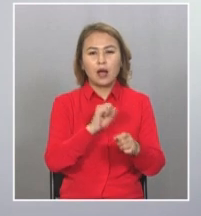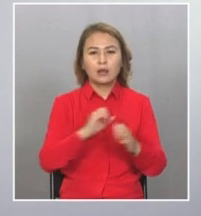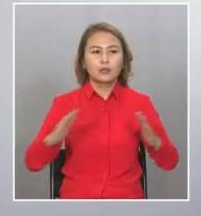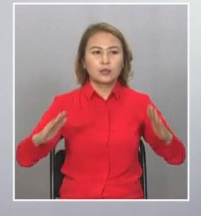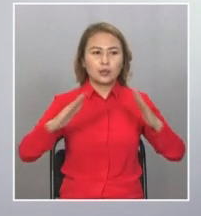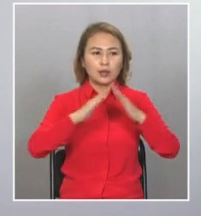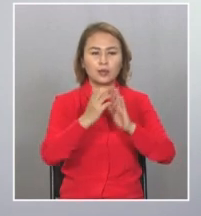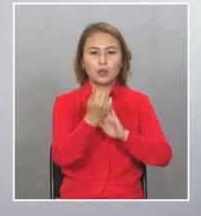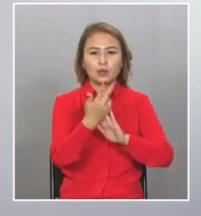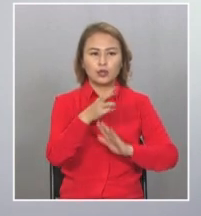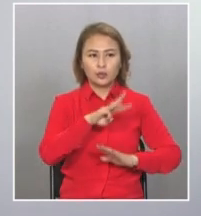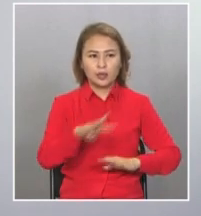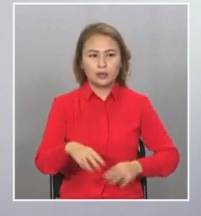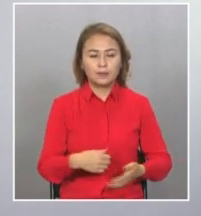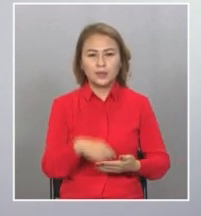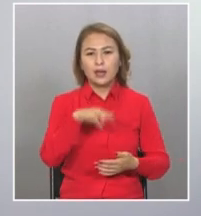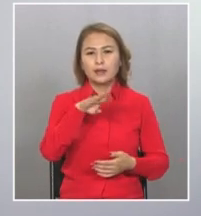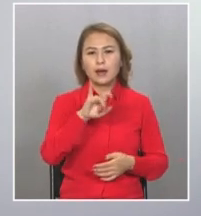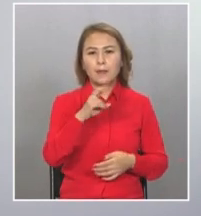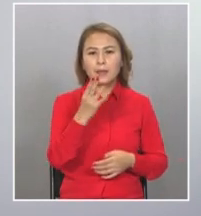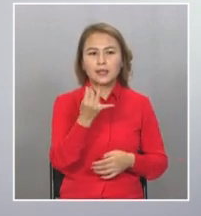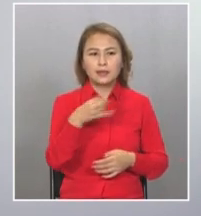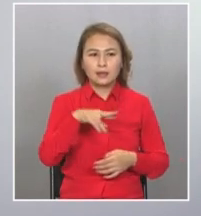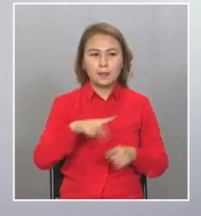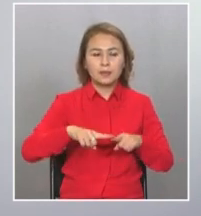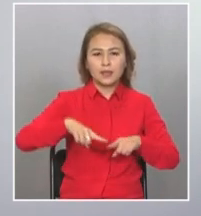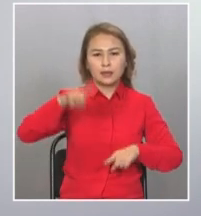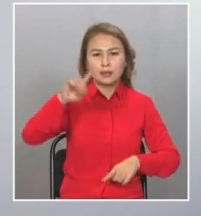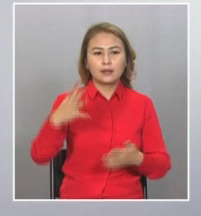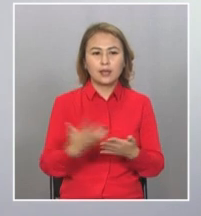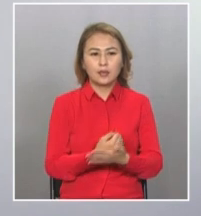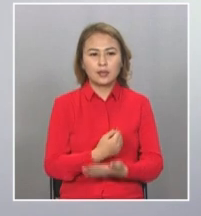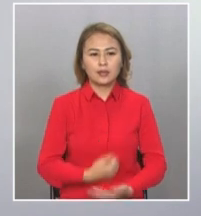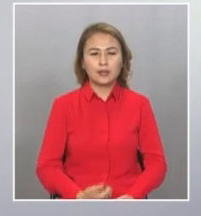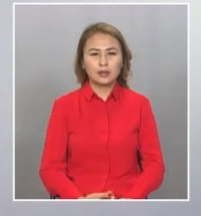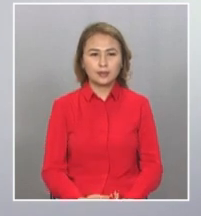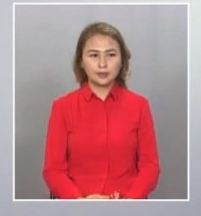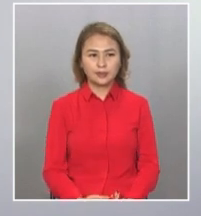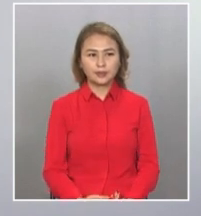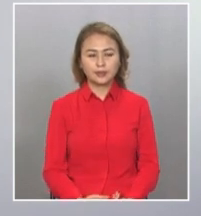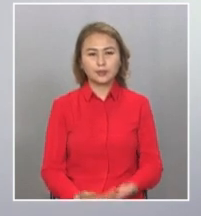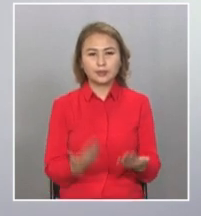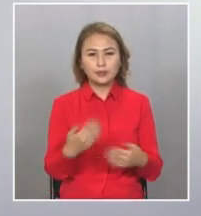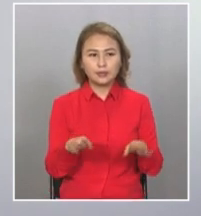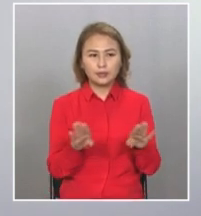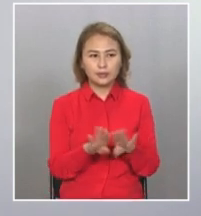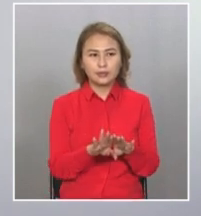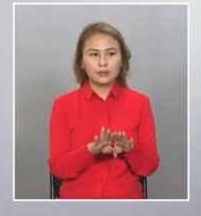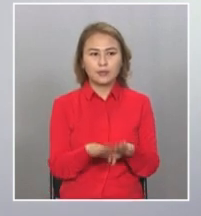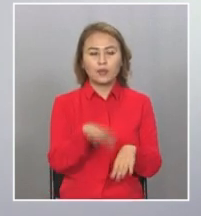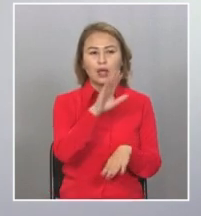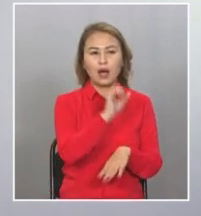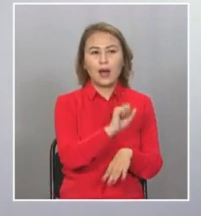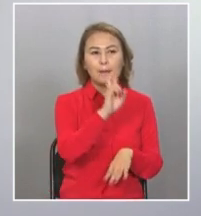қабырғасы 13 метрге тең. Трапецияның биіктігін табыңдар дейді. Олай болса, бізде А,